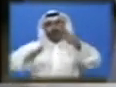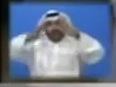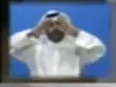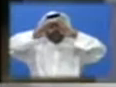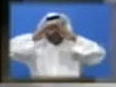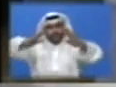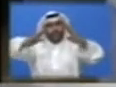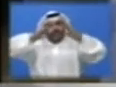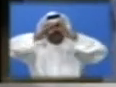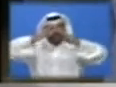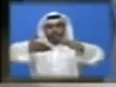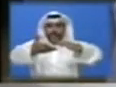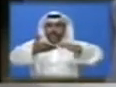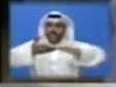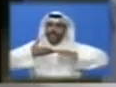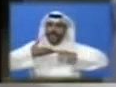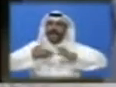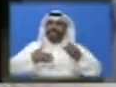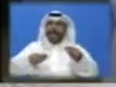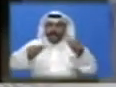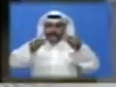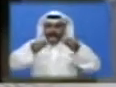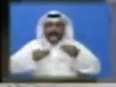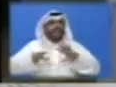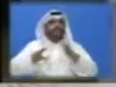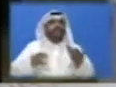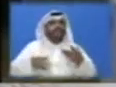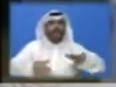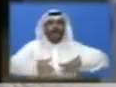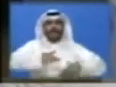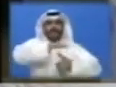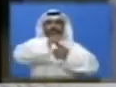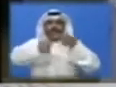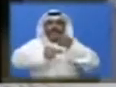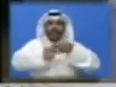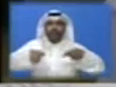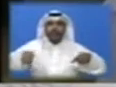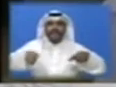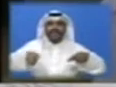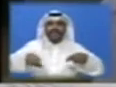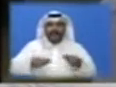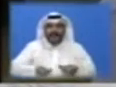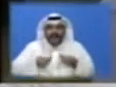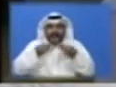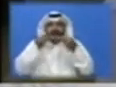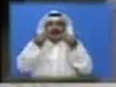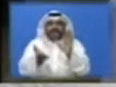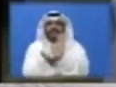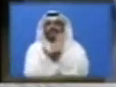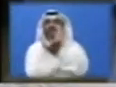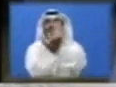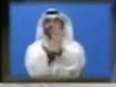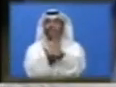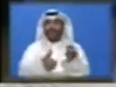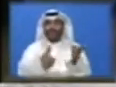لنشكرهم على مشاركتهم ومشاطرتهم، فرحتنا في هذا التكريم الأممي